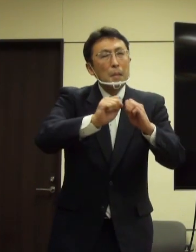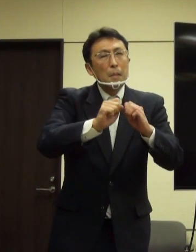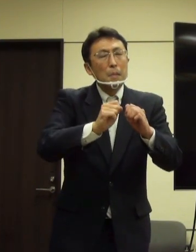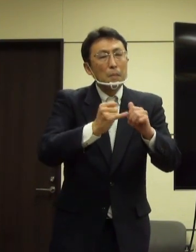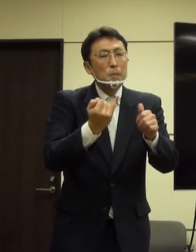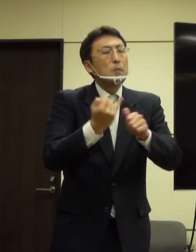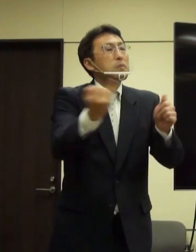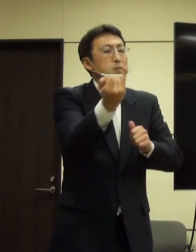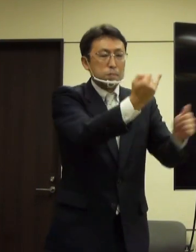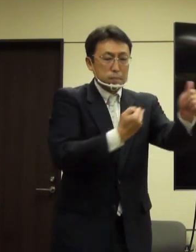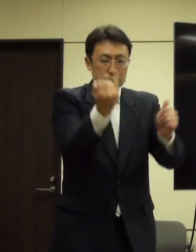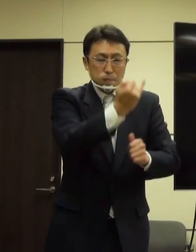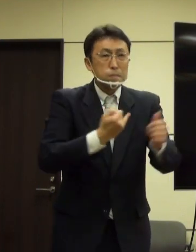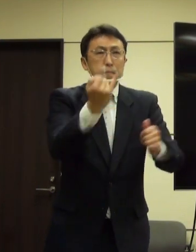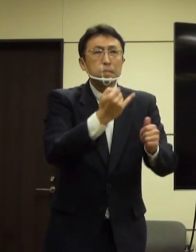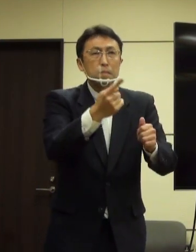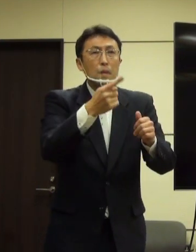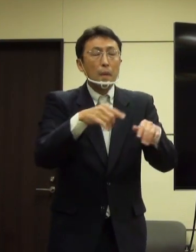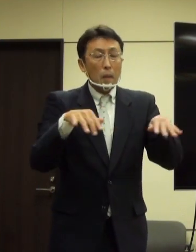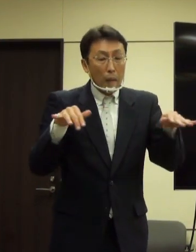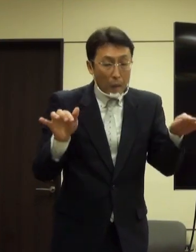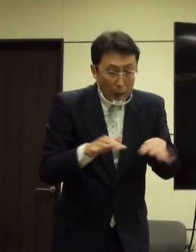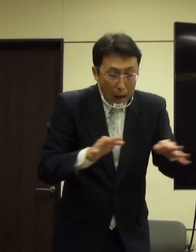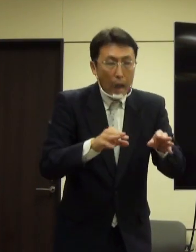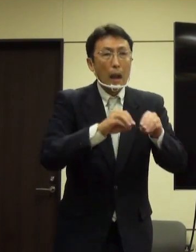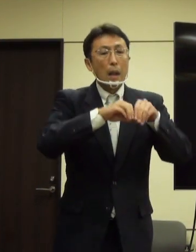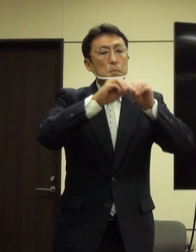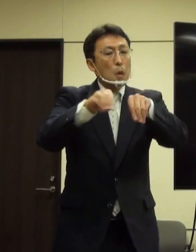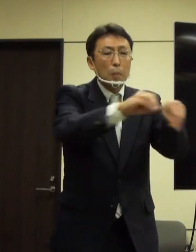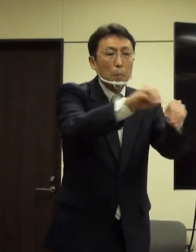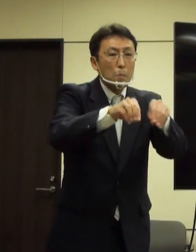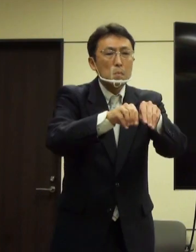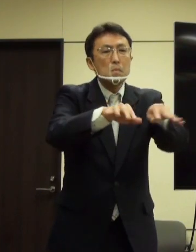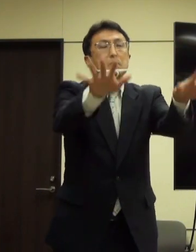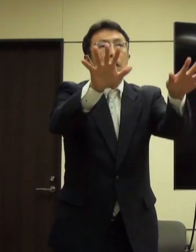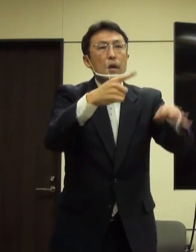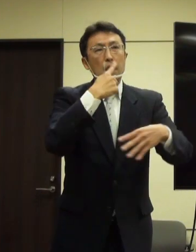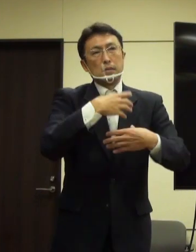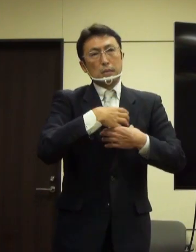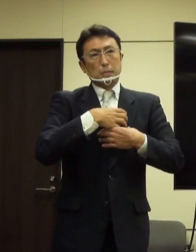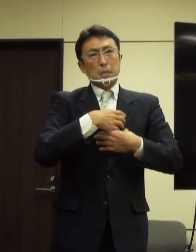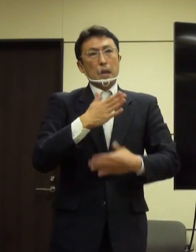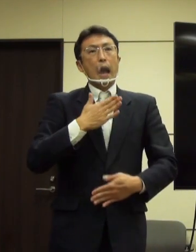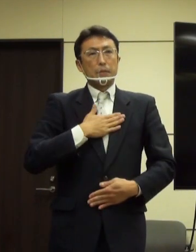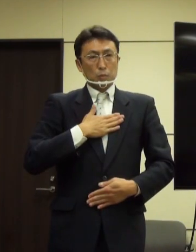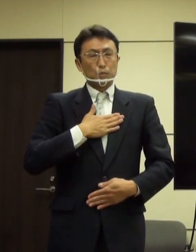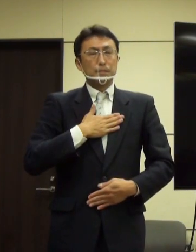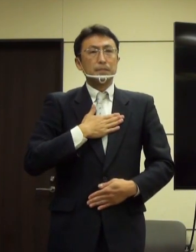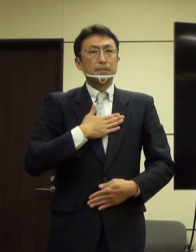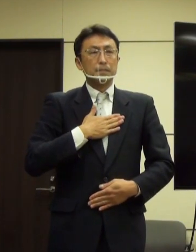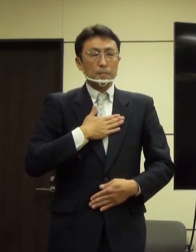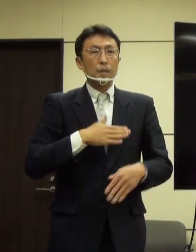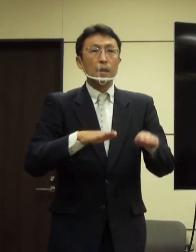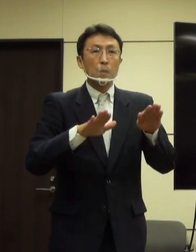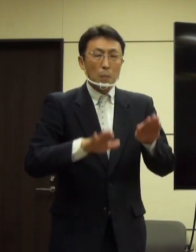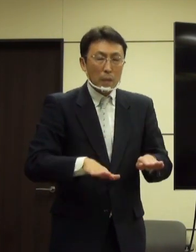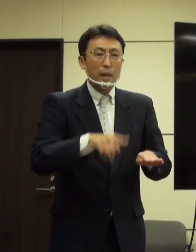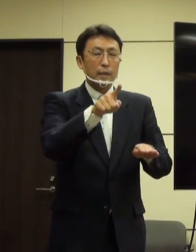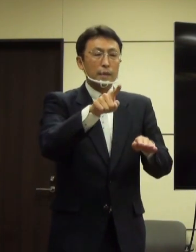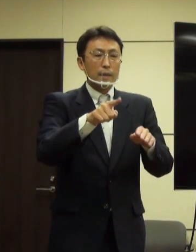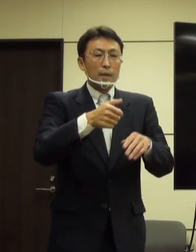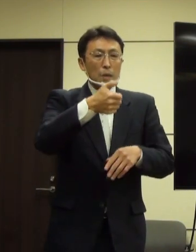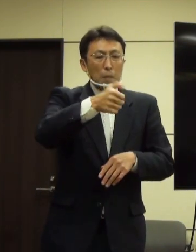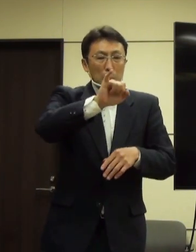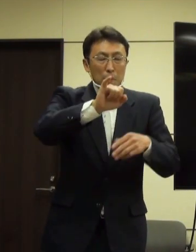しまう場合があるので争点を研究をしておりますそのために今回あの日雪の